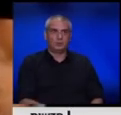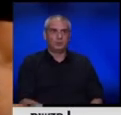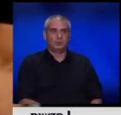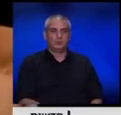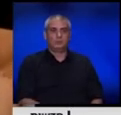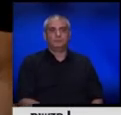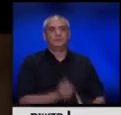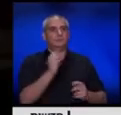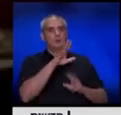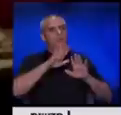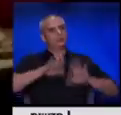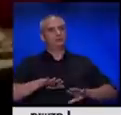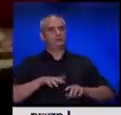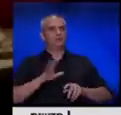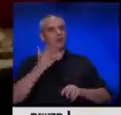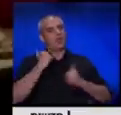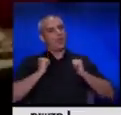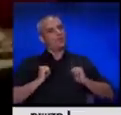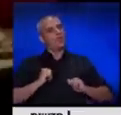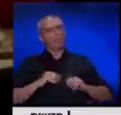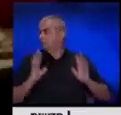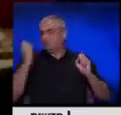טוב, בא ומתיישב עליך. וואי, איזה נוח אתה.